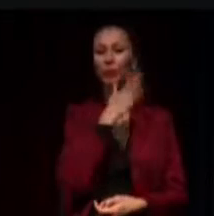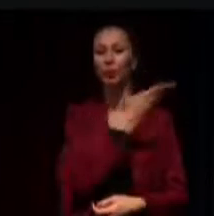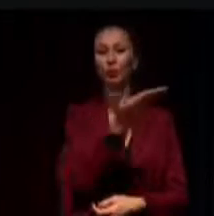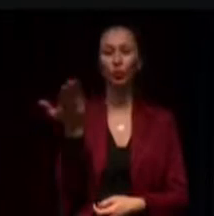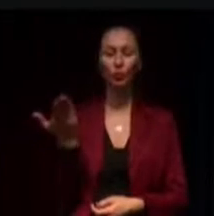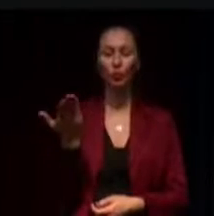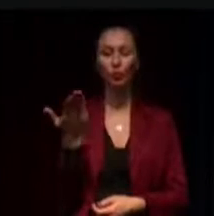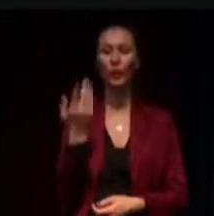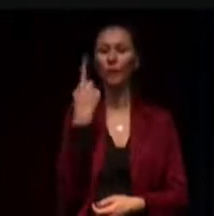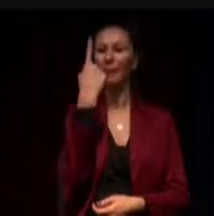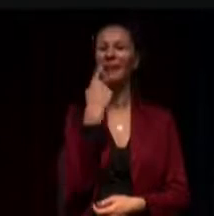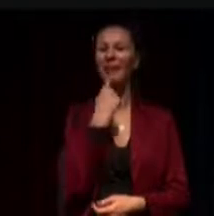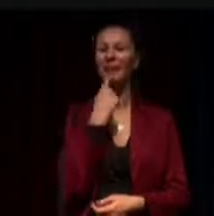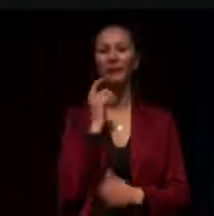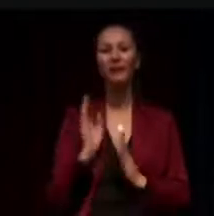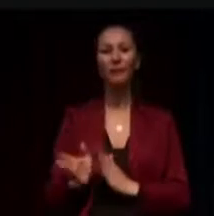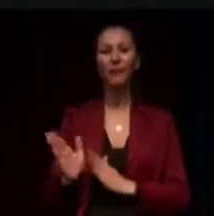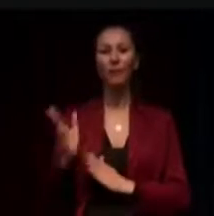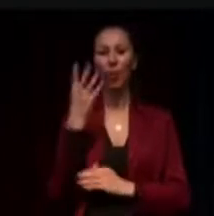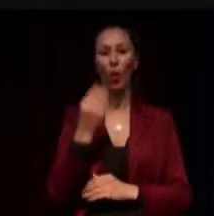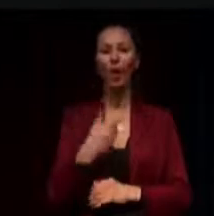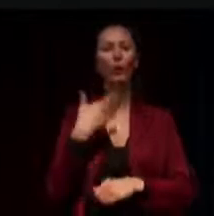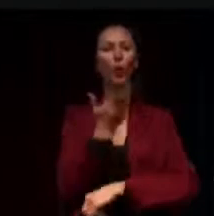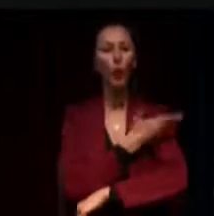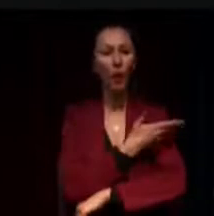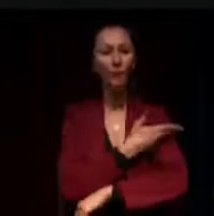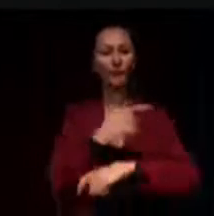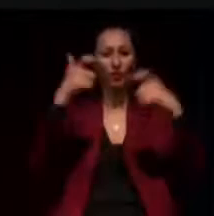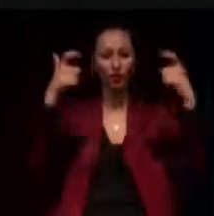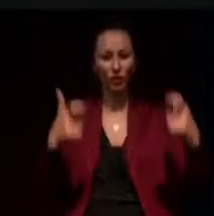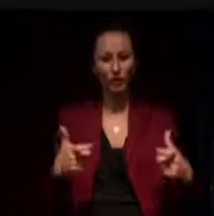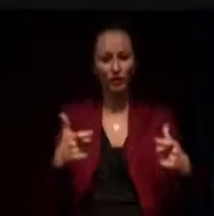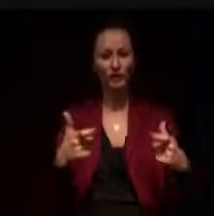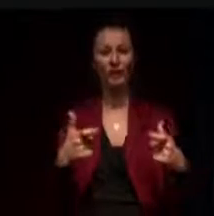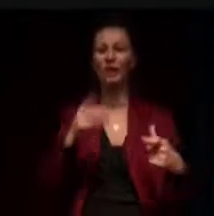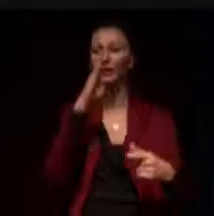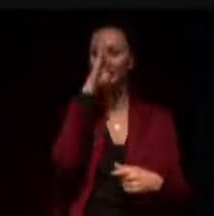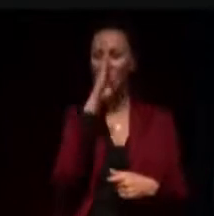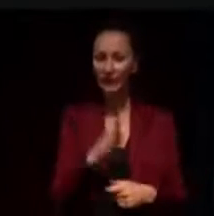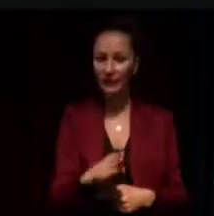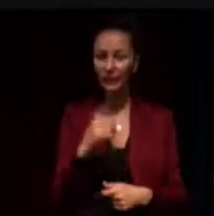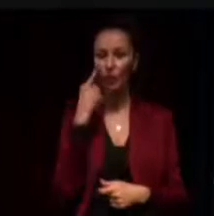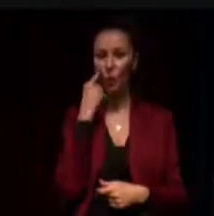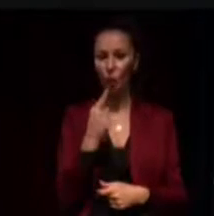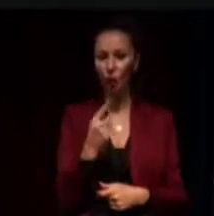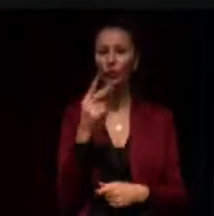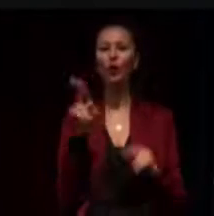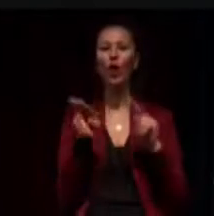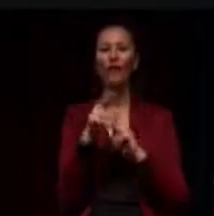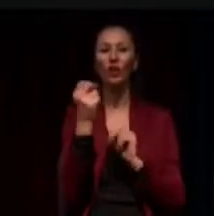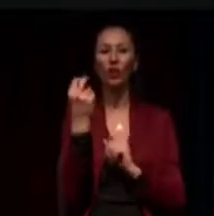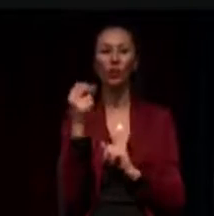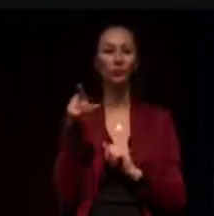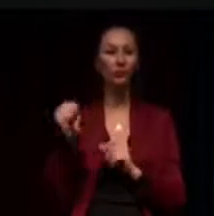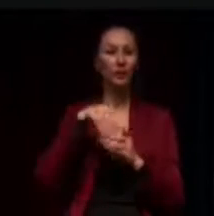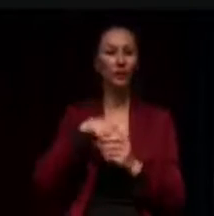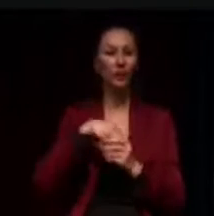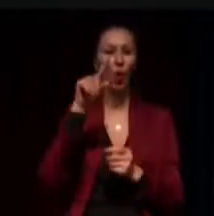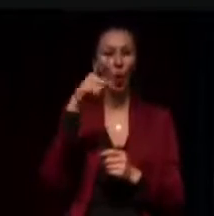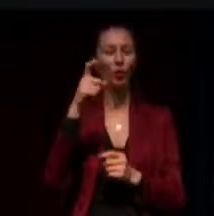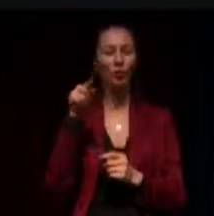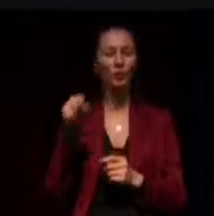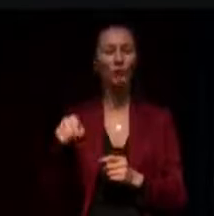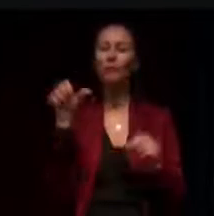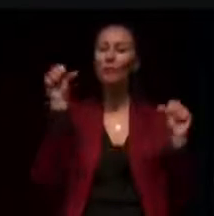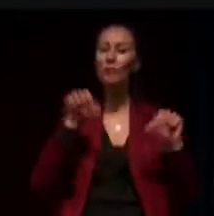Biliyorsunuz yaklaşık bir yıldır devam eden, ülkemizde ve şehrimizde de ciddi etkilerini gördüğümüz COVID-19 salgın dönemi